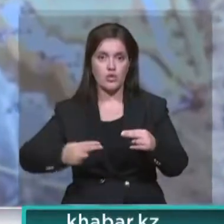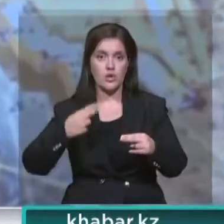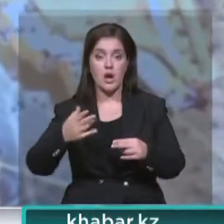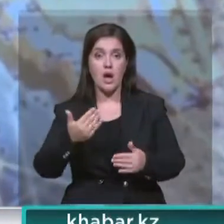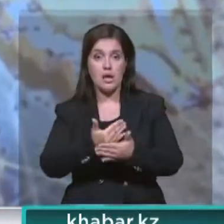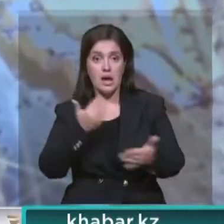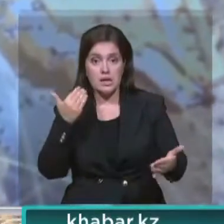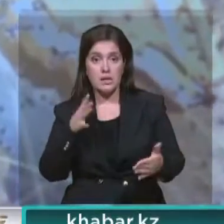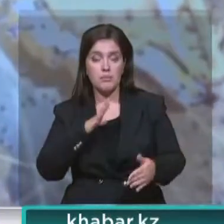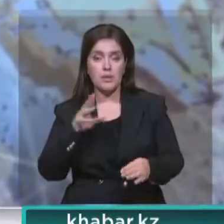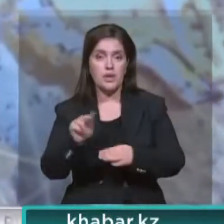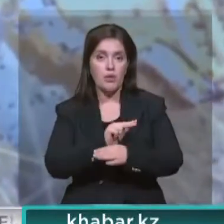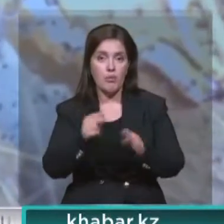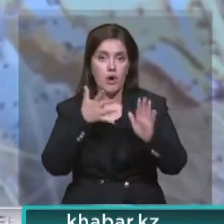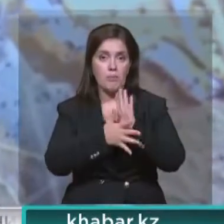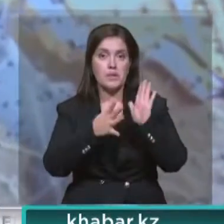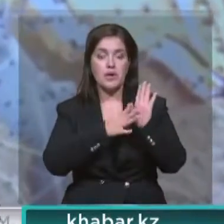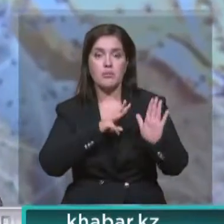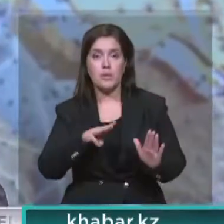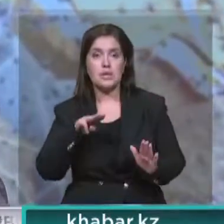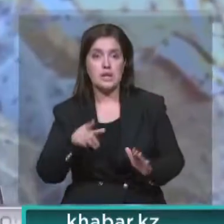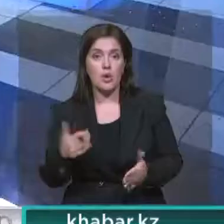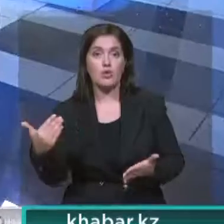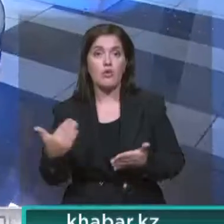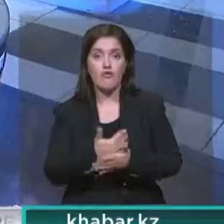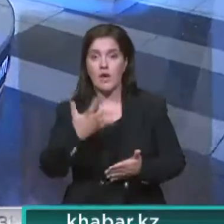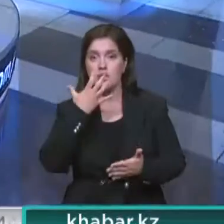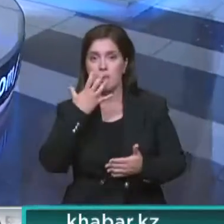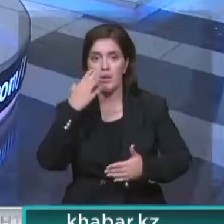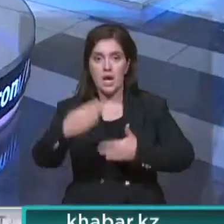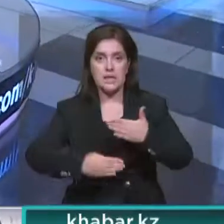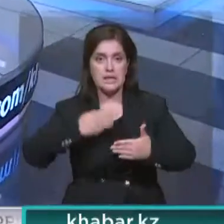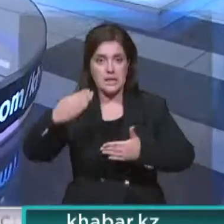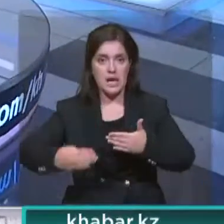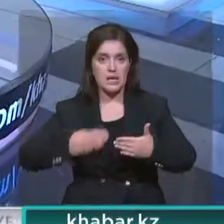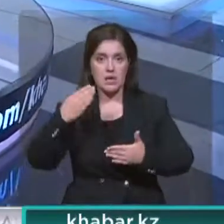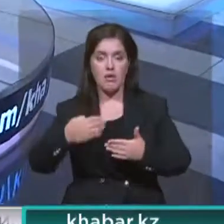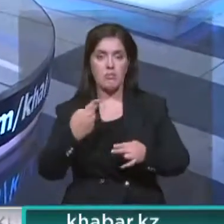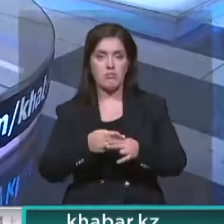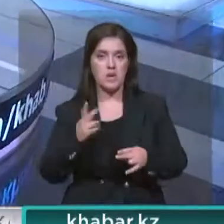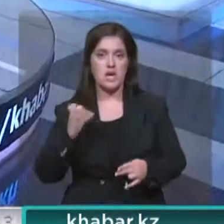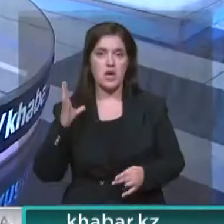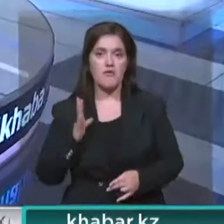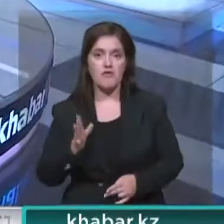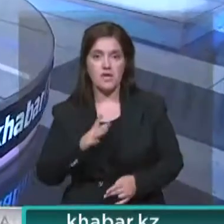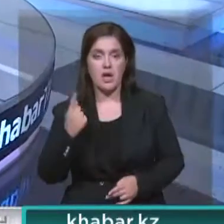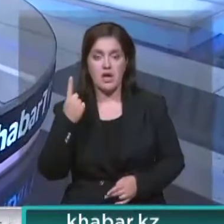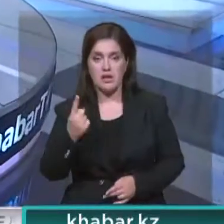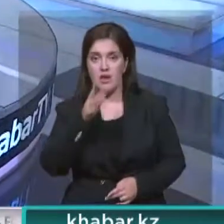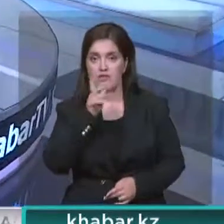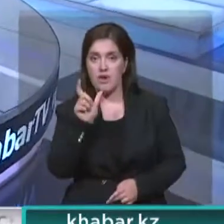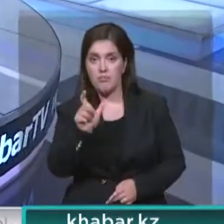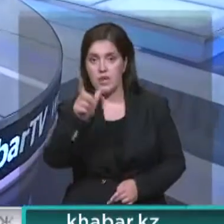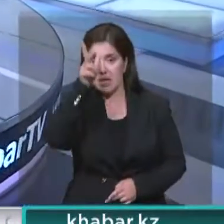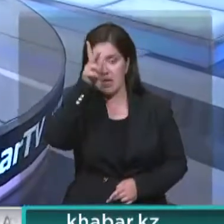что ранее ремонт обошелся бюджету в 9 миллионов тенге. Новая теплоизоляция не выдержала и одного